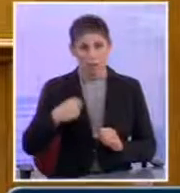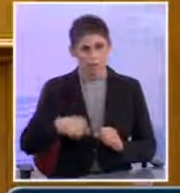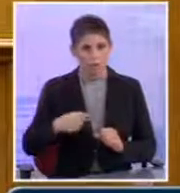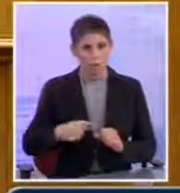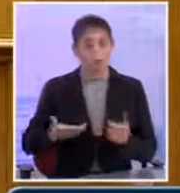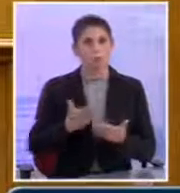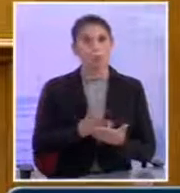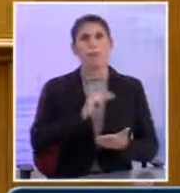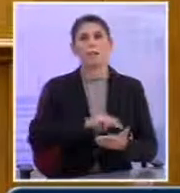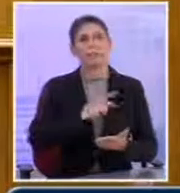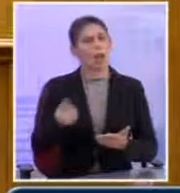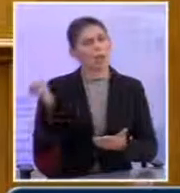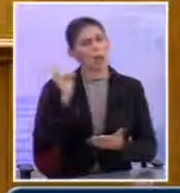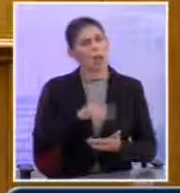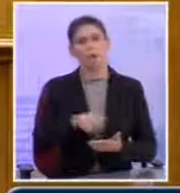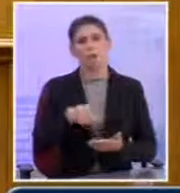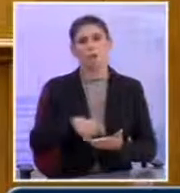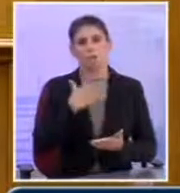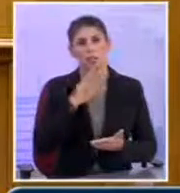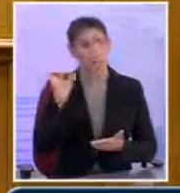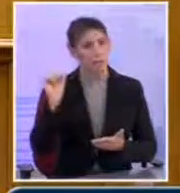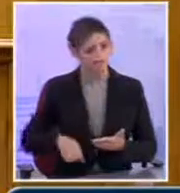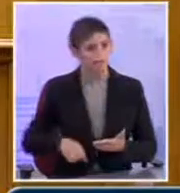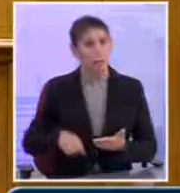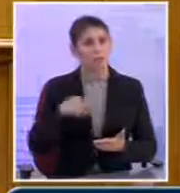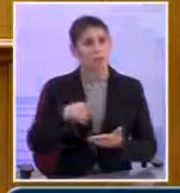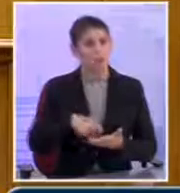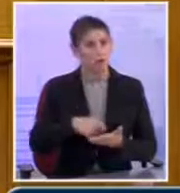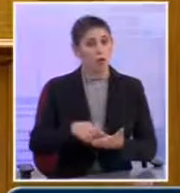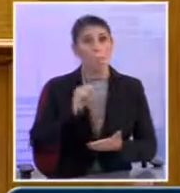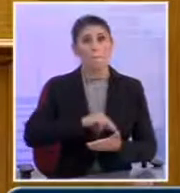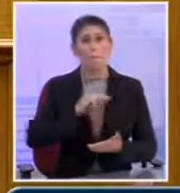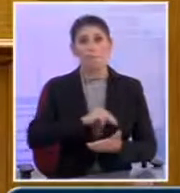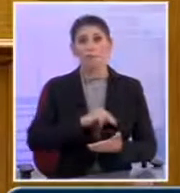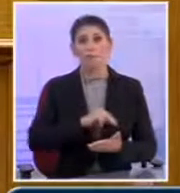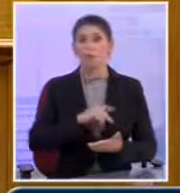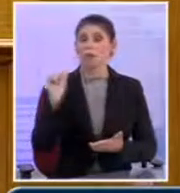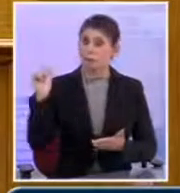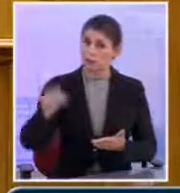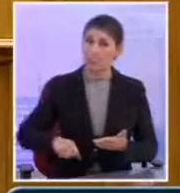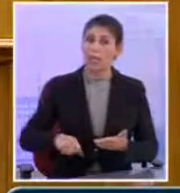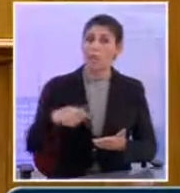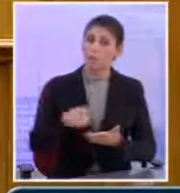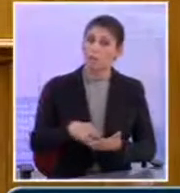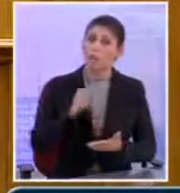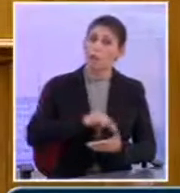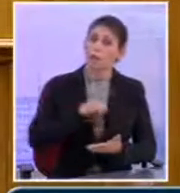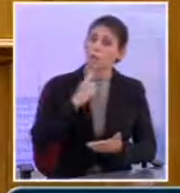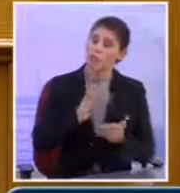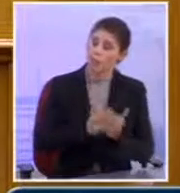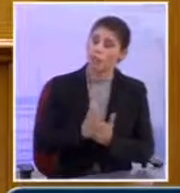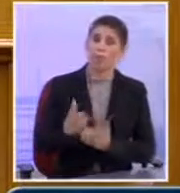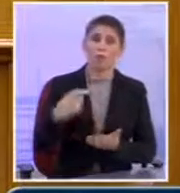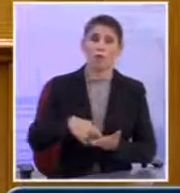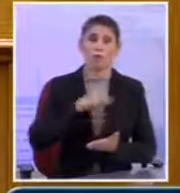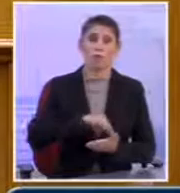για το περιουσιολόγιο. Γιατί να τονίσω, είμαστε υπέρ του φόρου για το περιουσιολόγιο. Είμαστε υπέρ του φόρου περιουσίας. Το θεωρούμε δίκαιο το φόρο